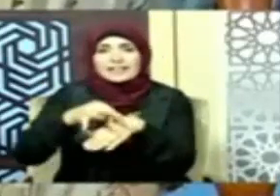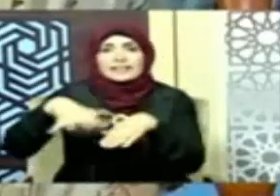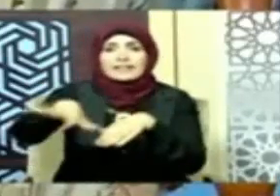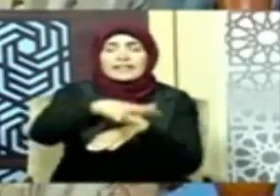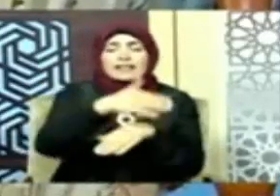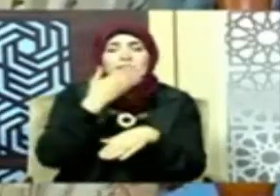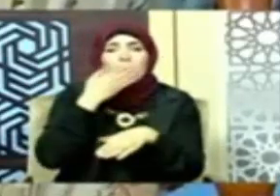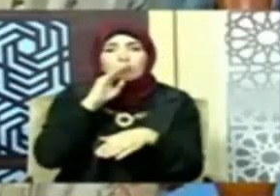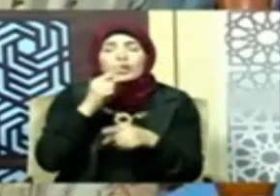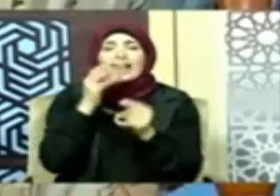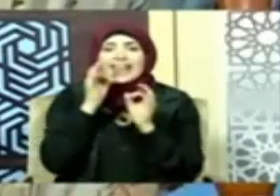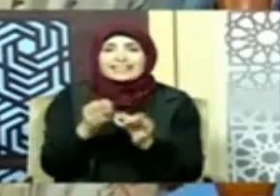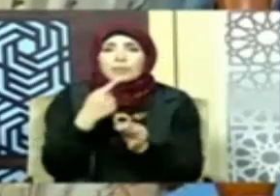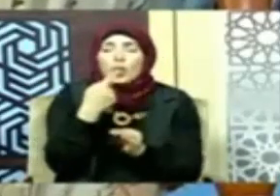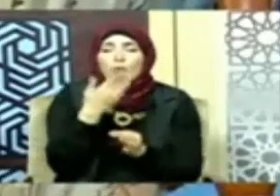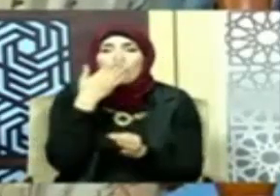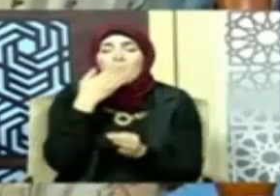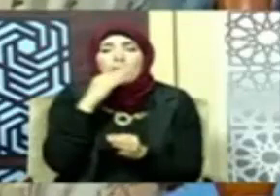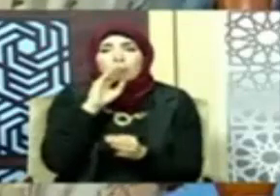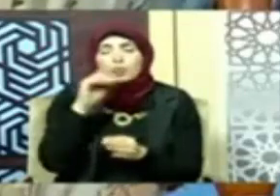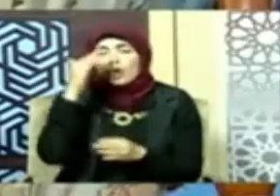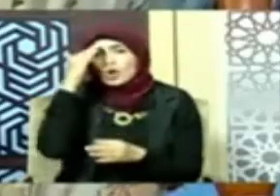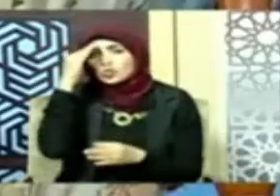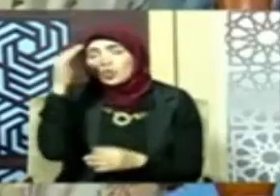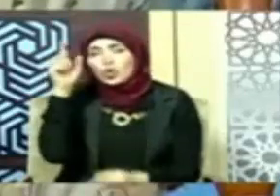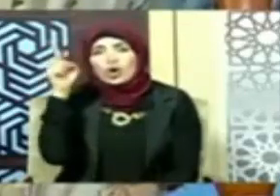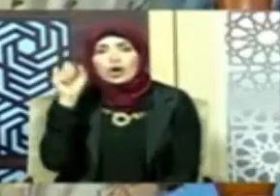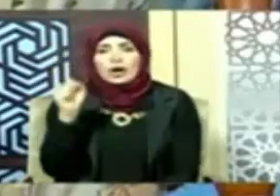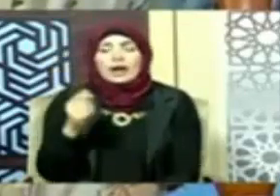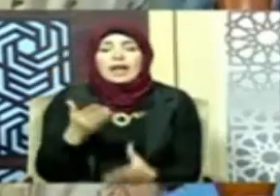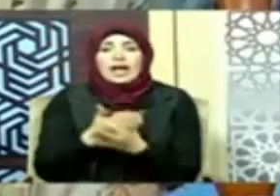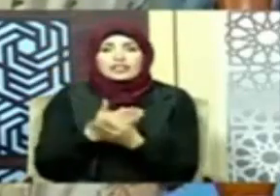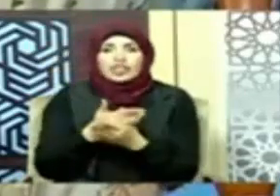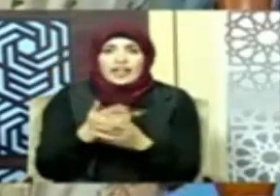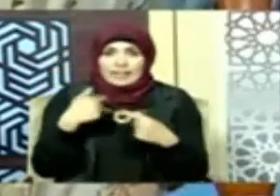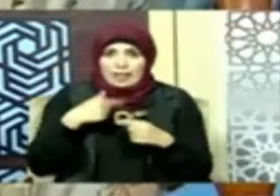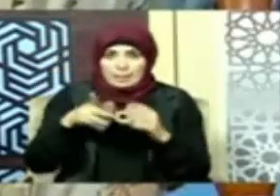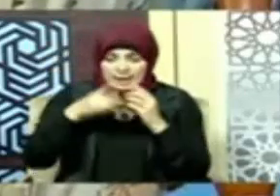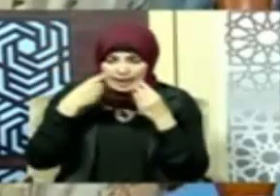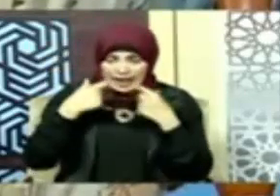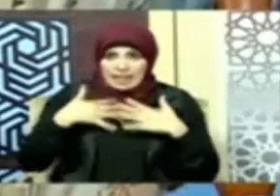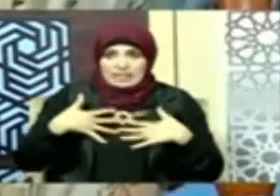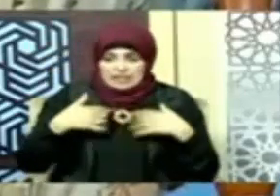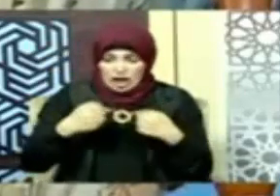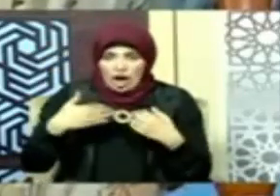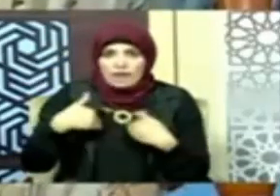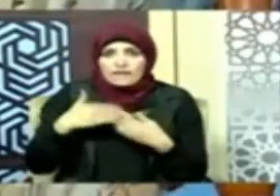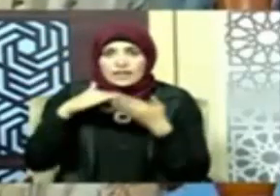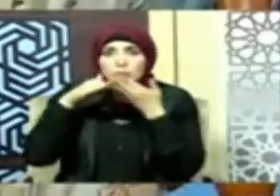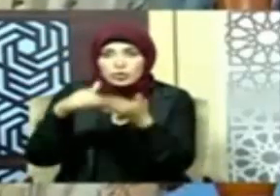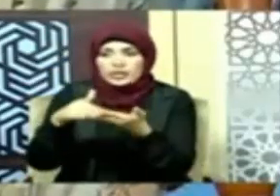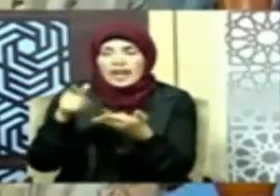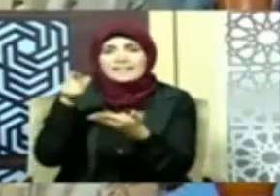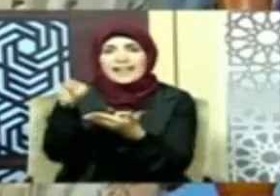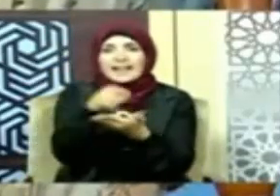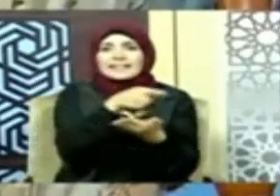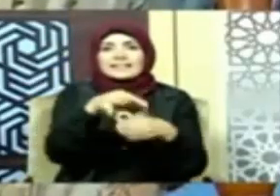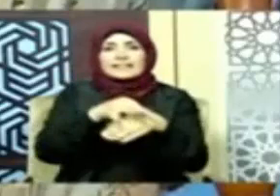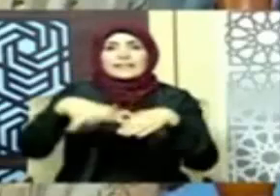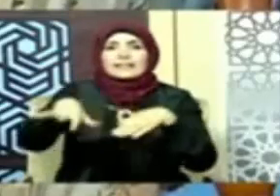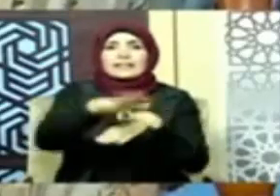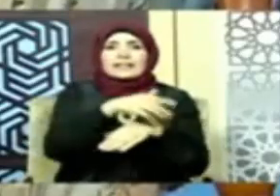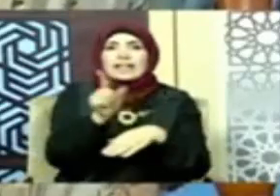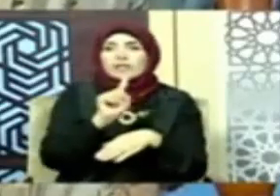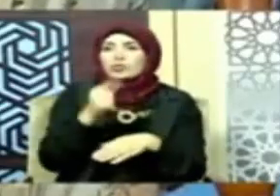واذكر صنيعة فضل الله أن جعلت إليك لا لك عند